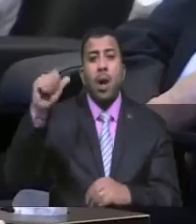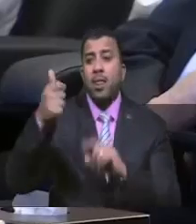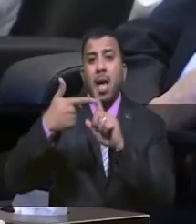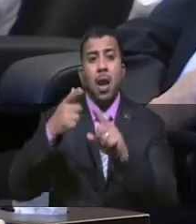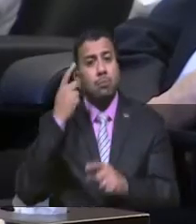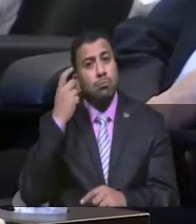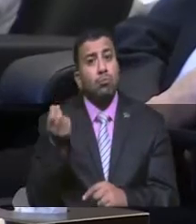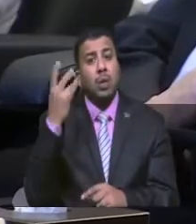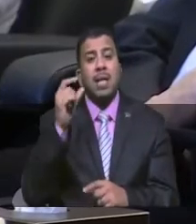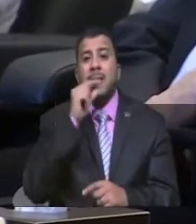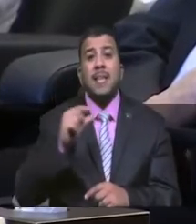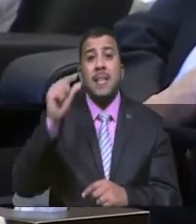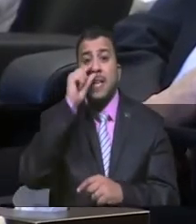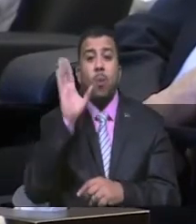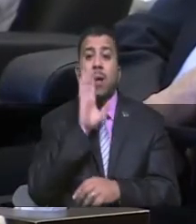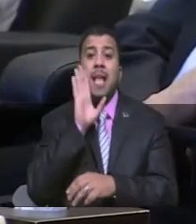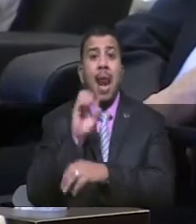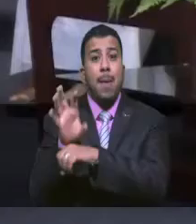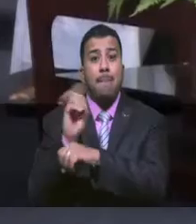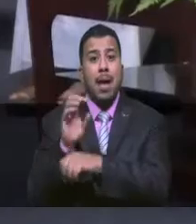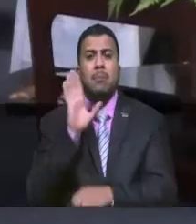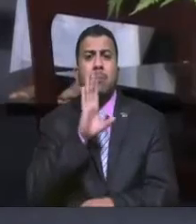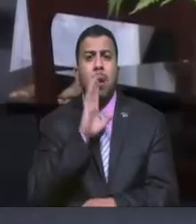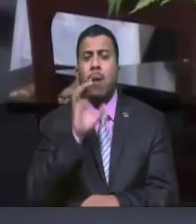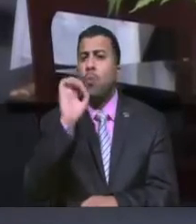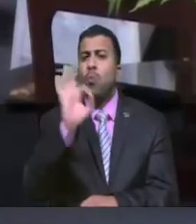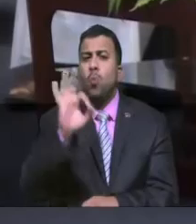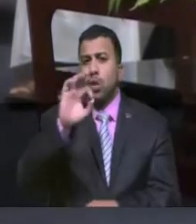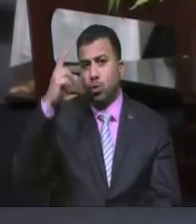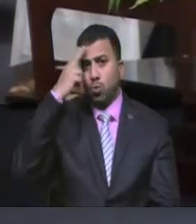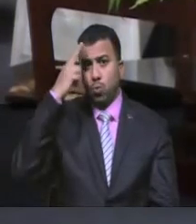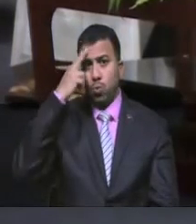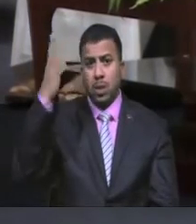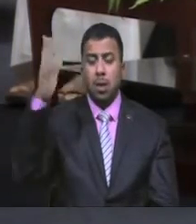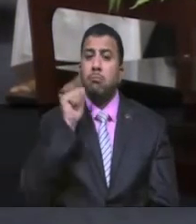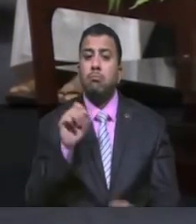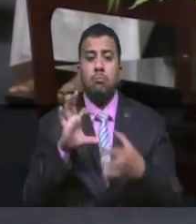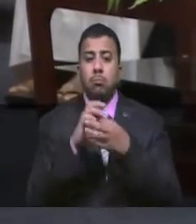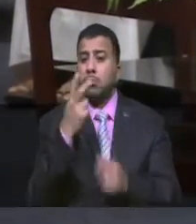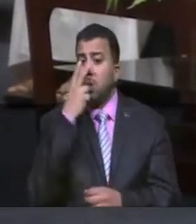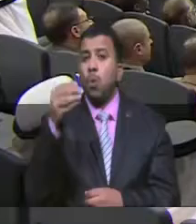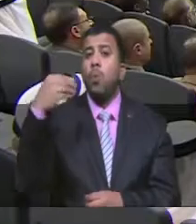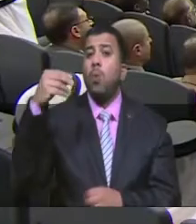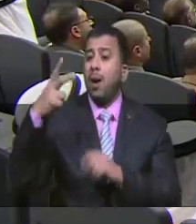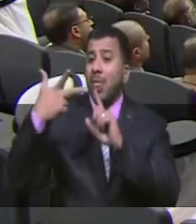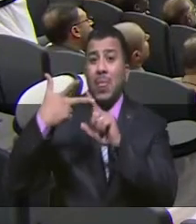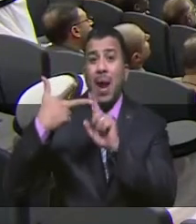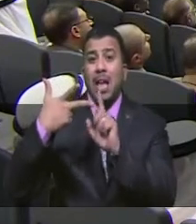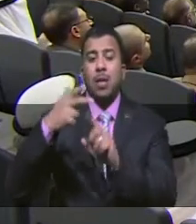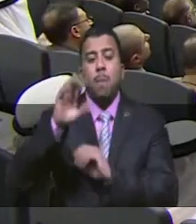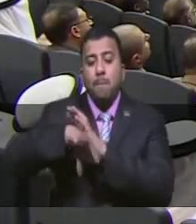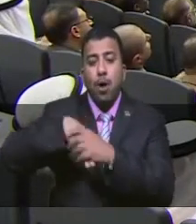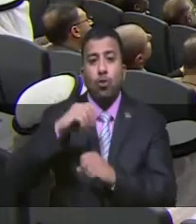ومبادرات المؤسسات الدينية والتعليمية في المملكة العربية السعودية، بينما تعرض الورقة الثالثة